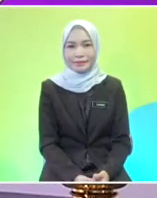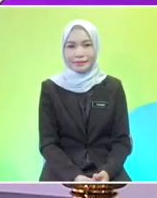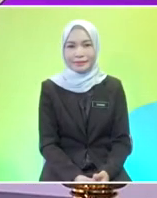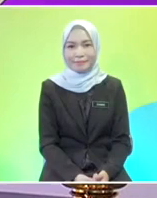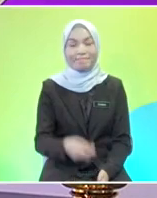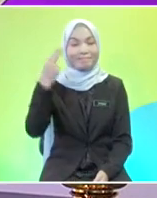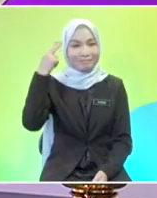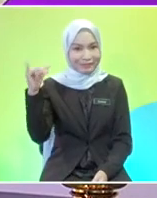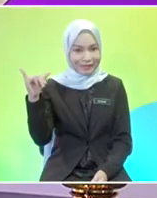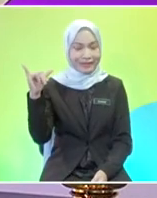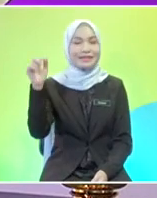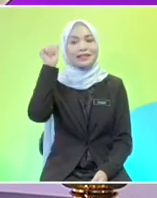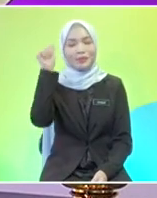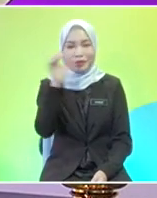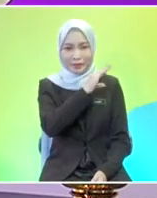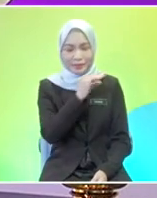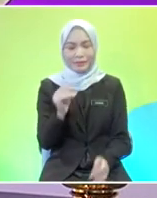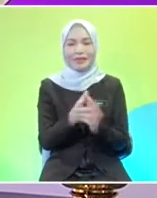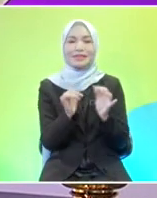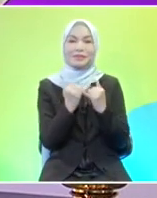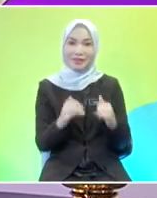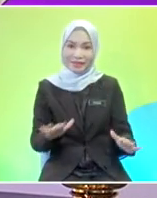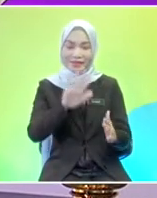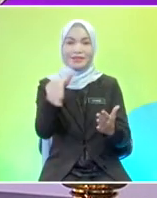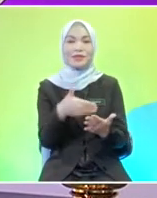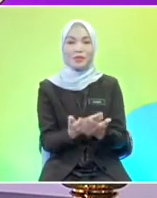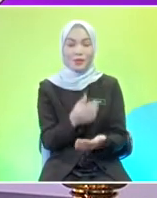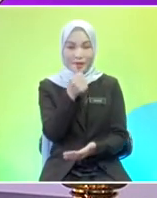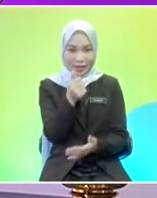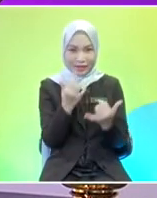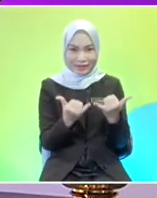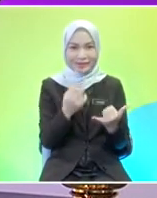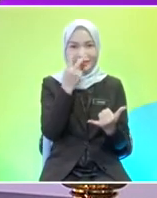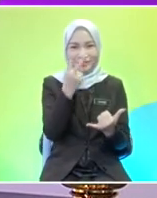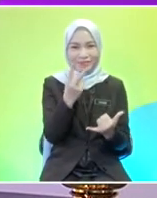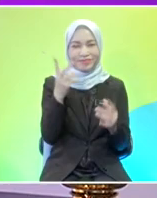Hai assalamualaikum dan salam sejahtera semua anda sedang menonton